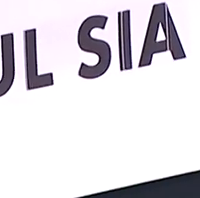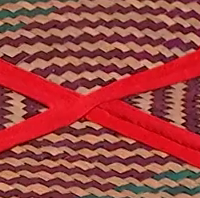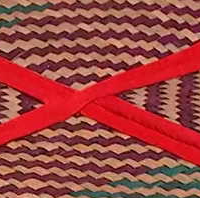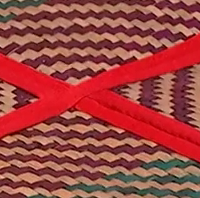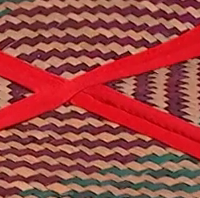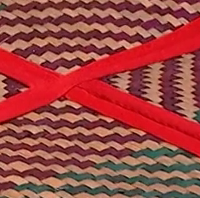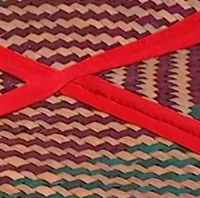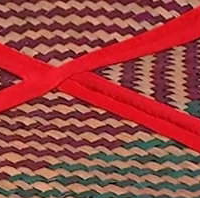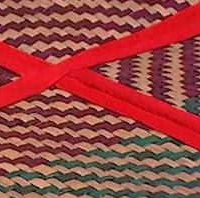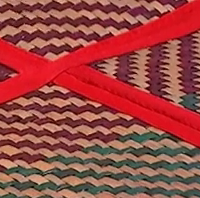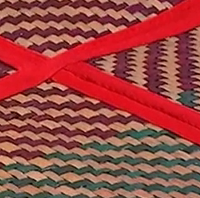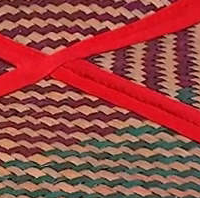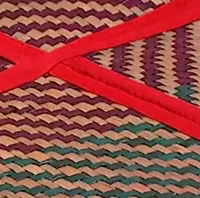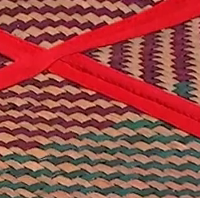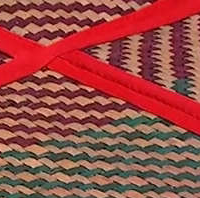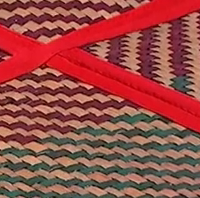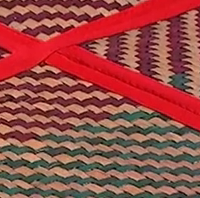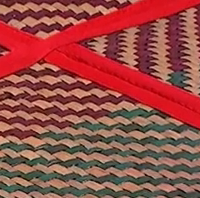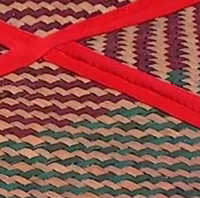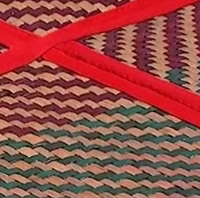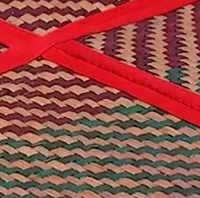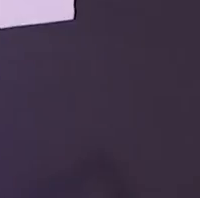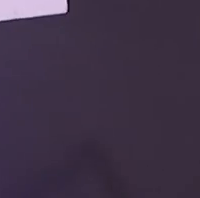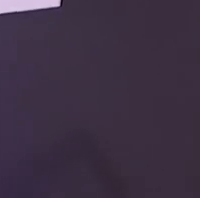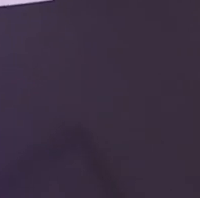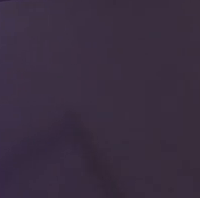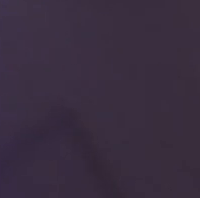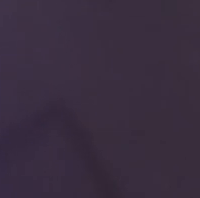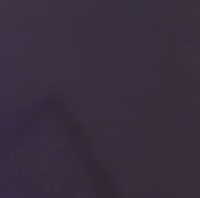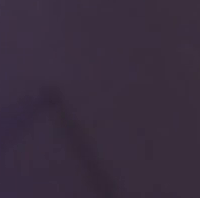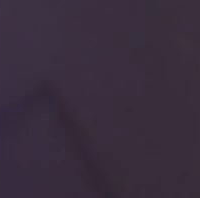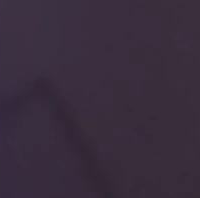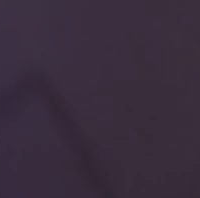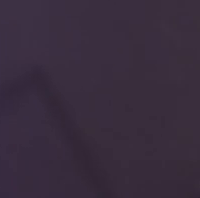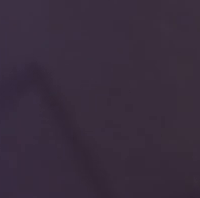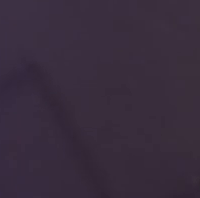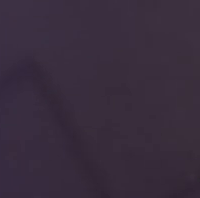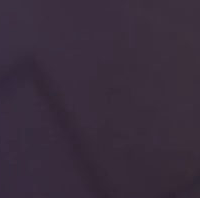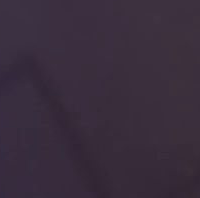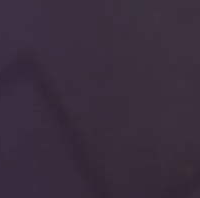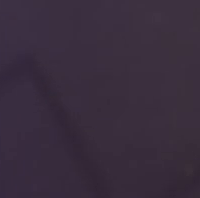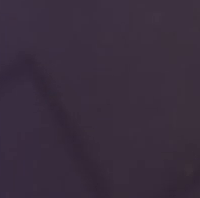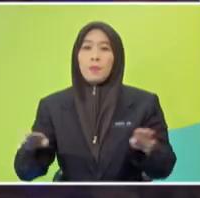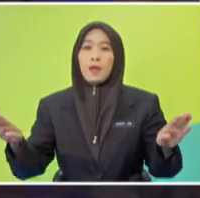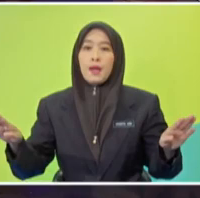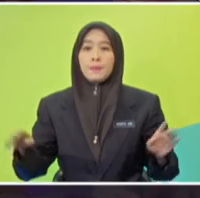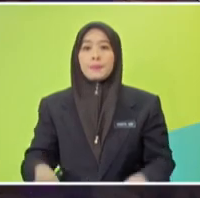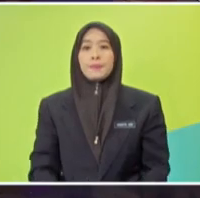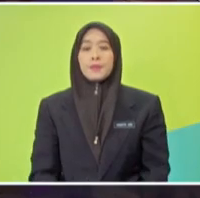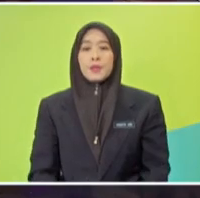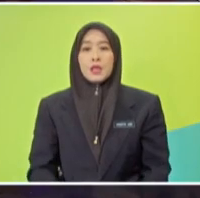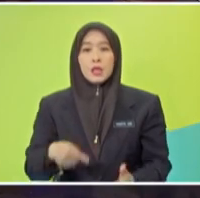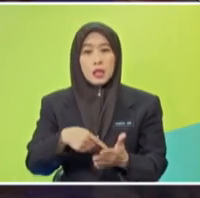kain batik kain batik dan sebagainya dan ini